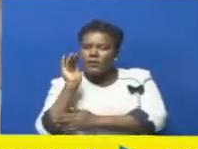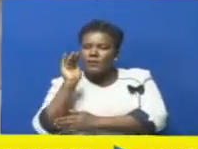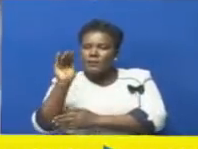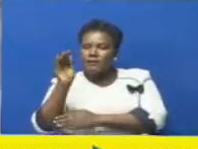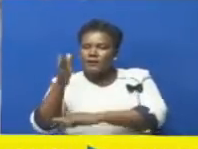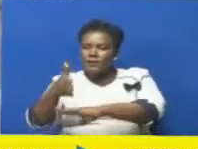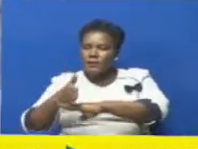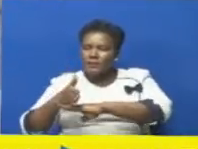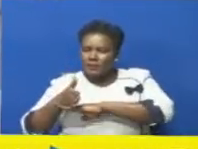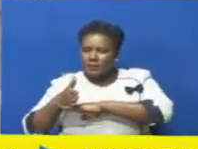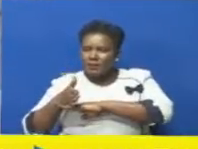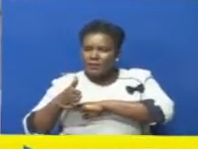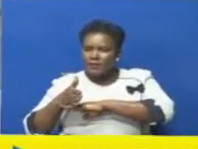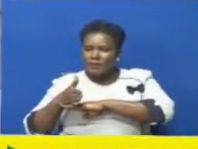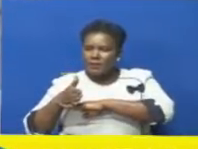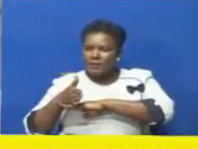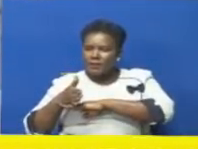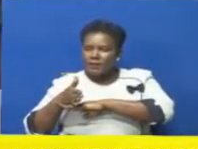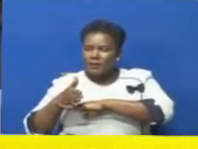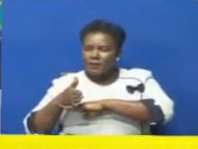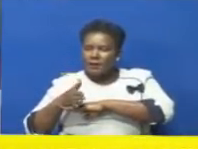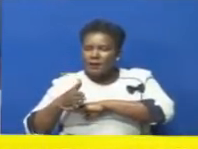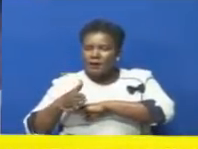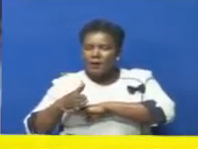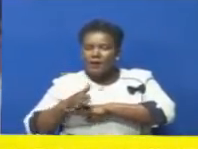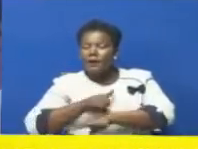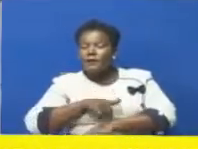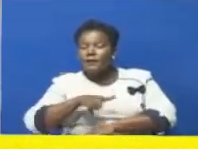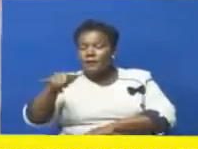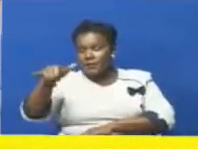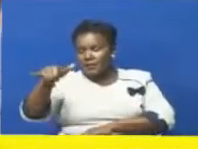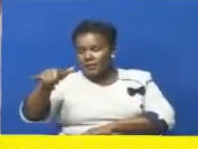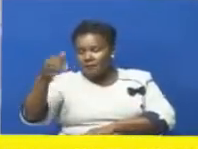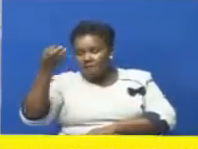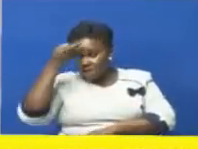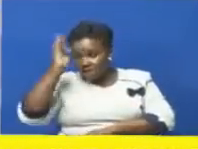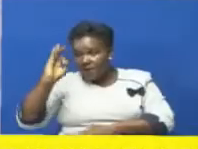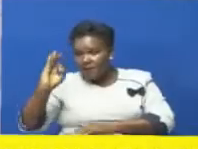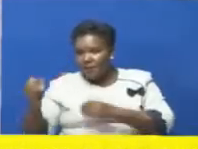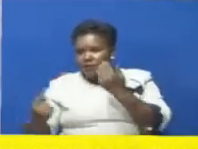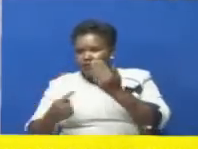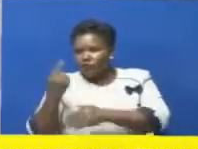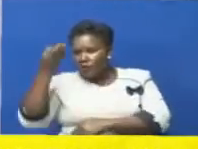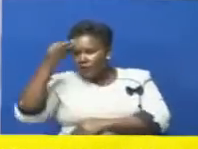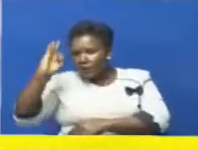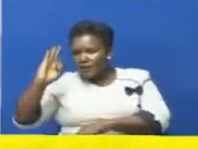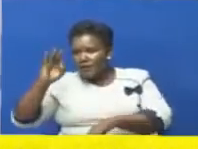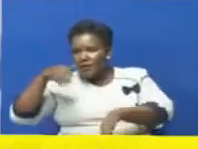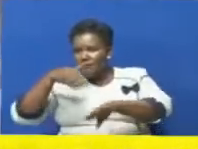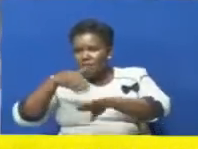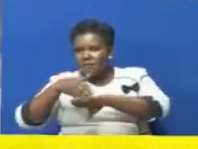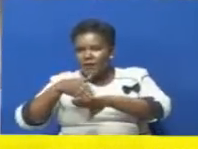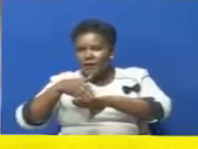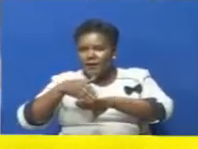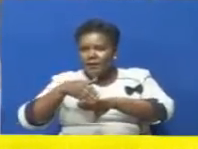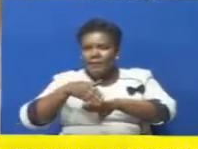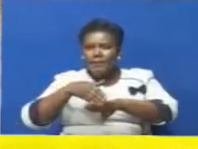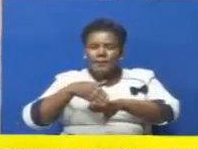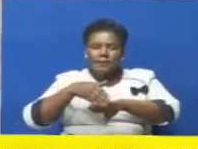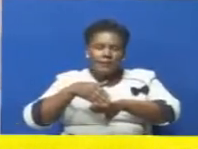Ufaransa France Airline kutoka Paris hadi Zanzibar, ambapo mara ya mwisho kwa shirika hilo kufanya safari zake hapa nchini ilikuwa